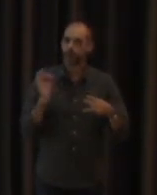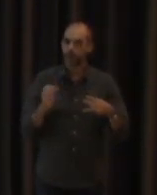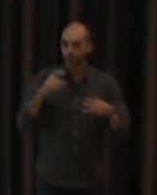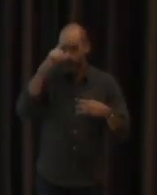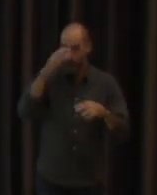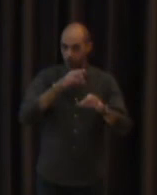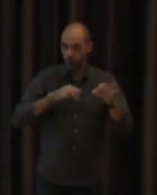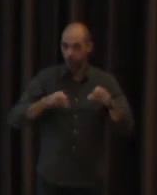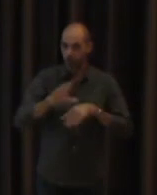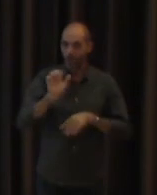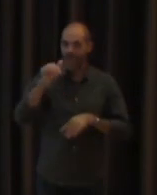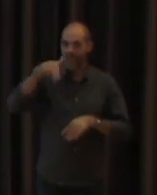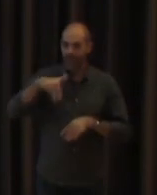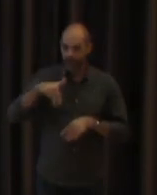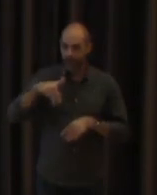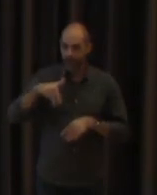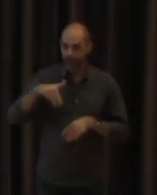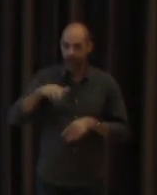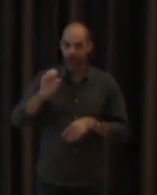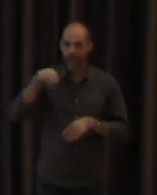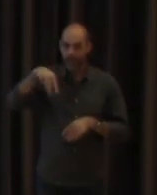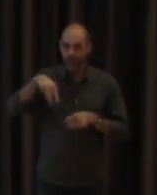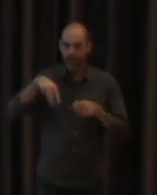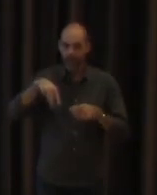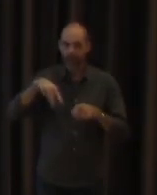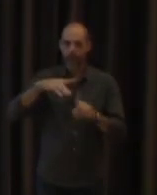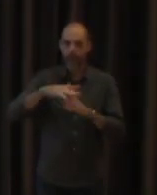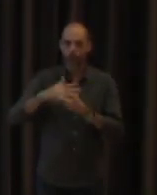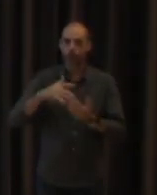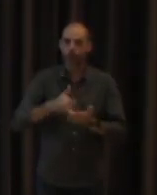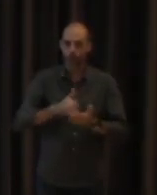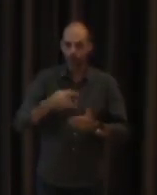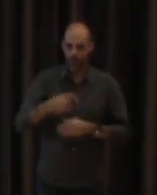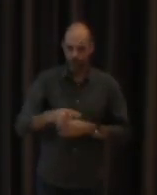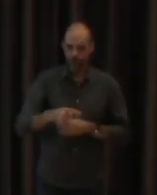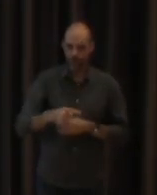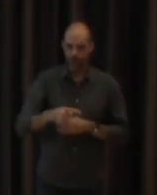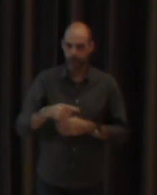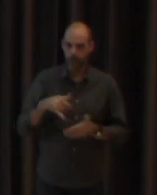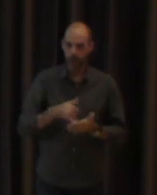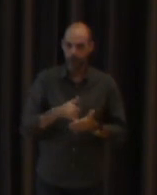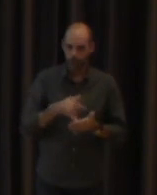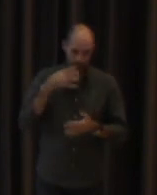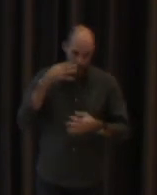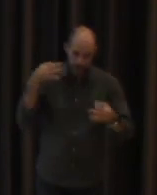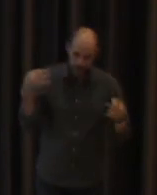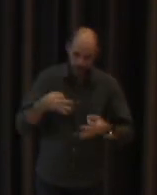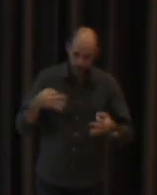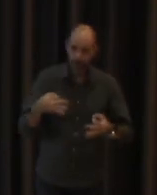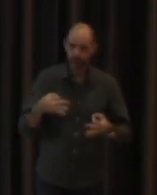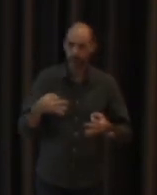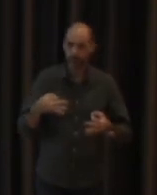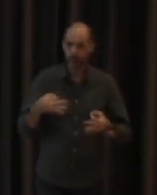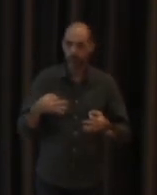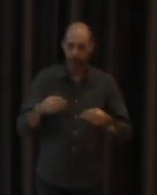pronomen... Aquí sí que el pronomen està en situació de feblesa. De feblesa de debò, real, no pas aparent,